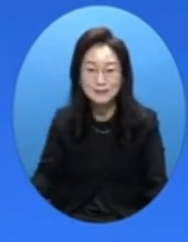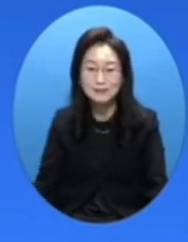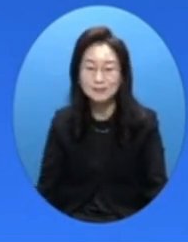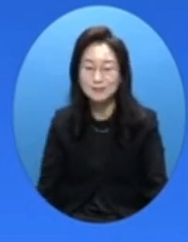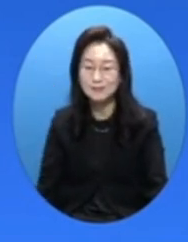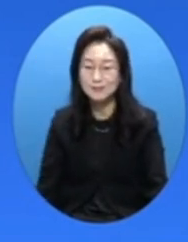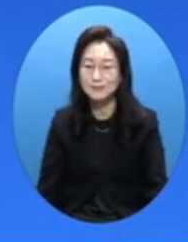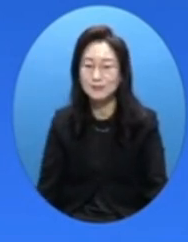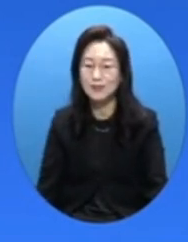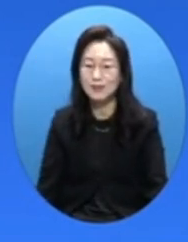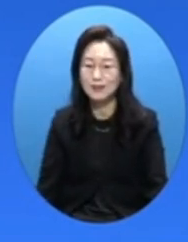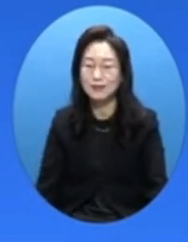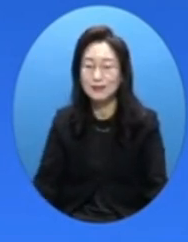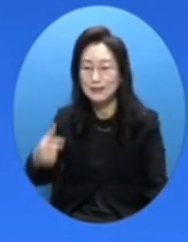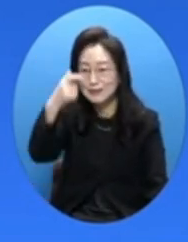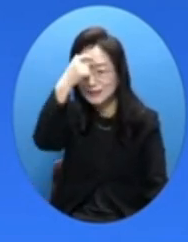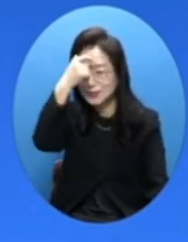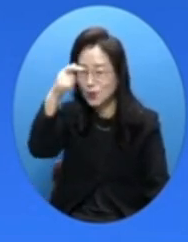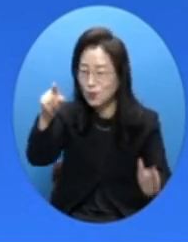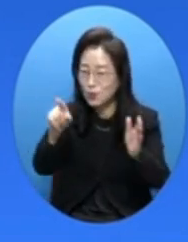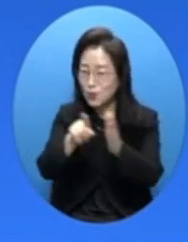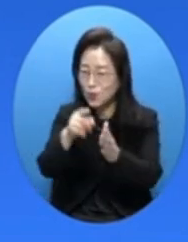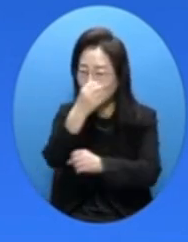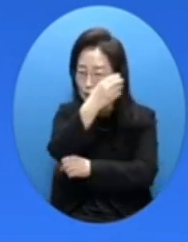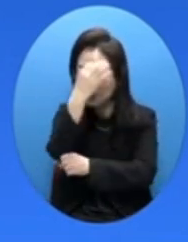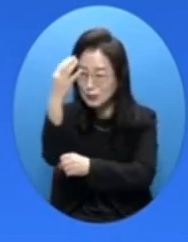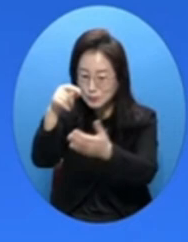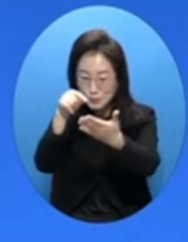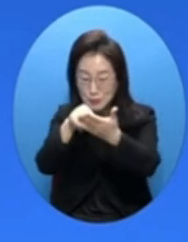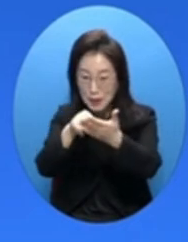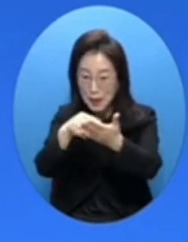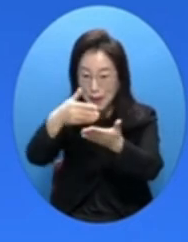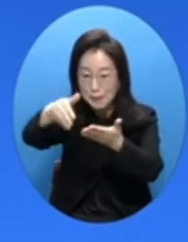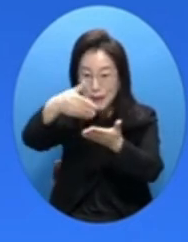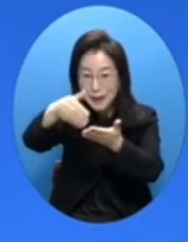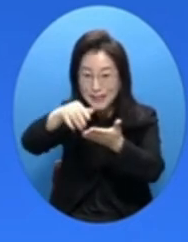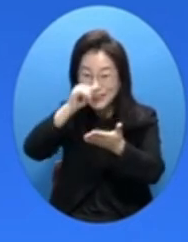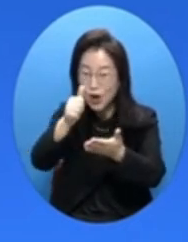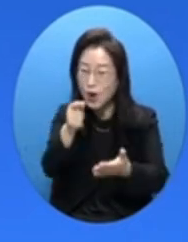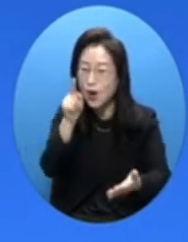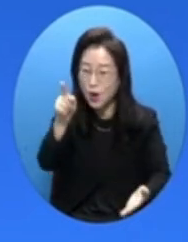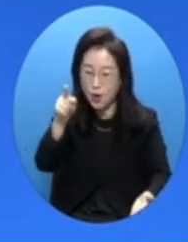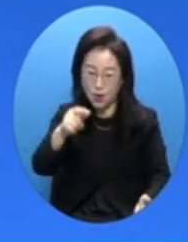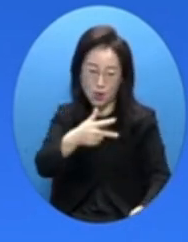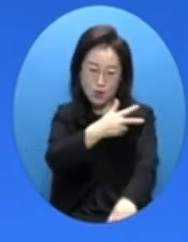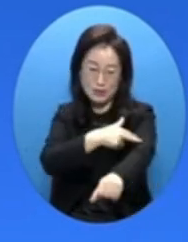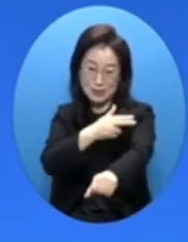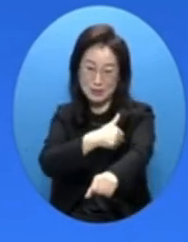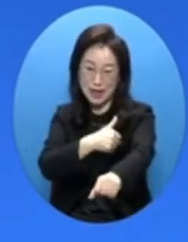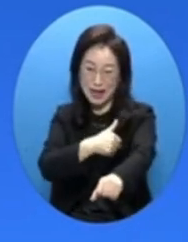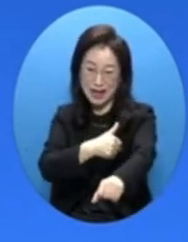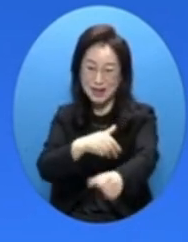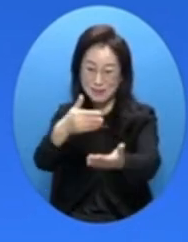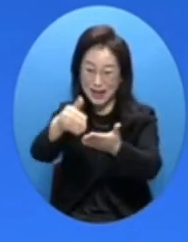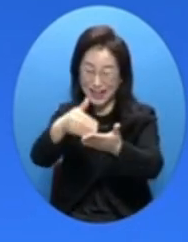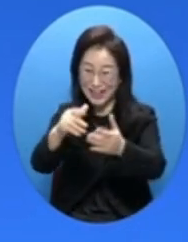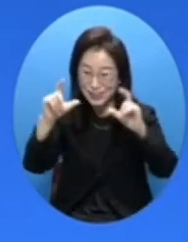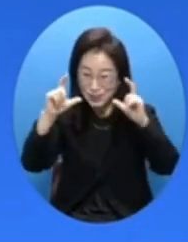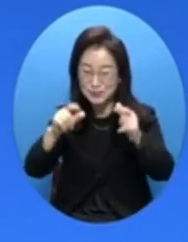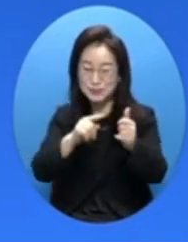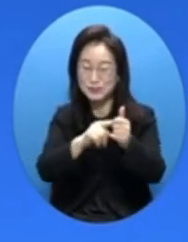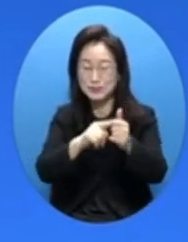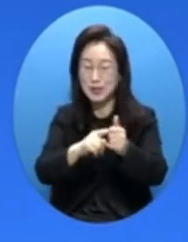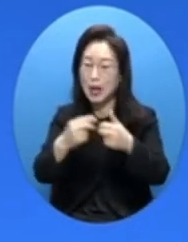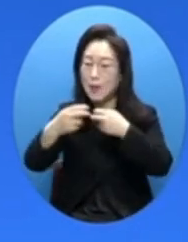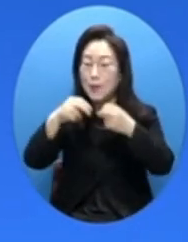그 기독교 신문에 만화가 나왔는데 허집사라고 하는 좀 모자란 집사가 나오는데 병원에